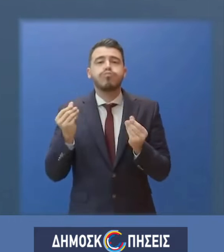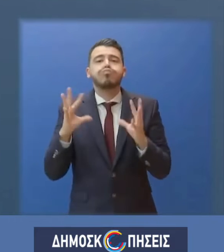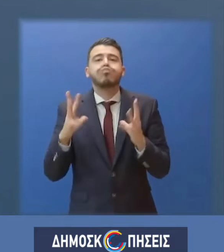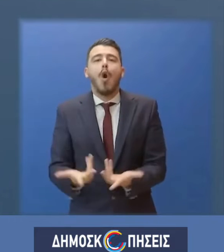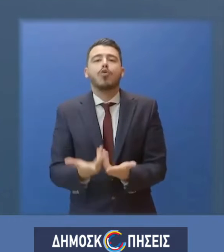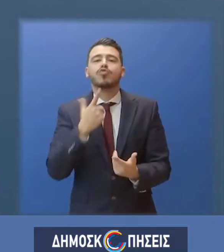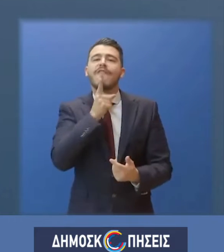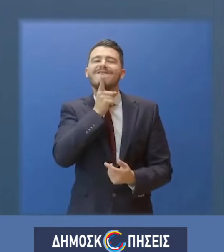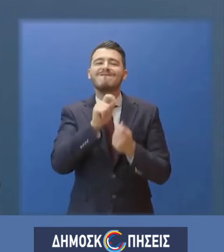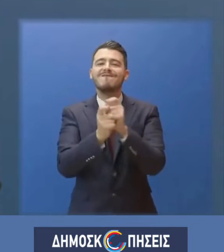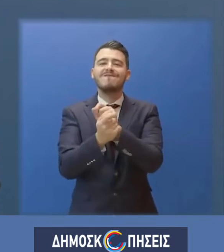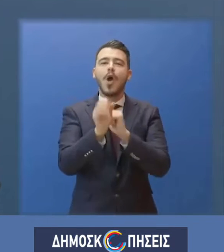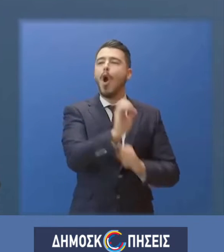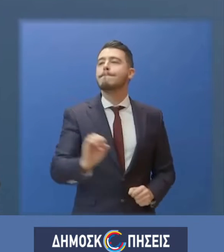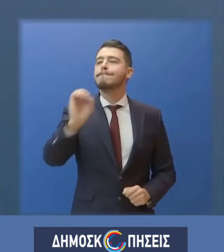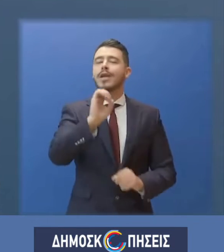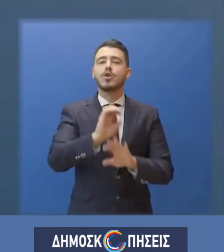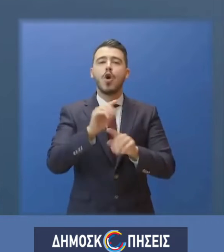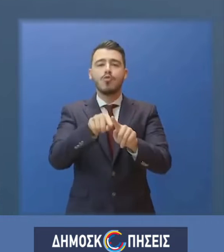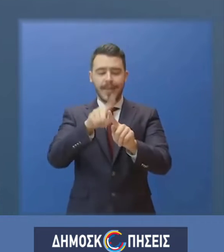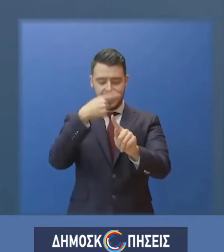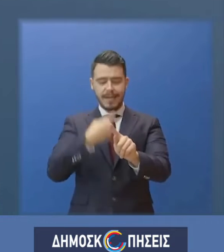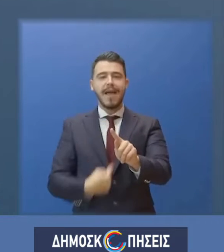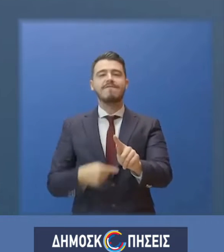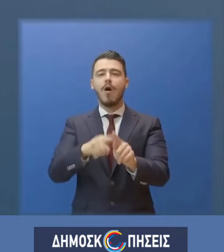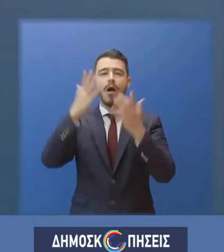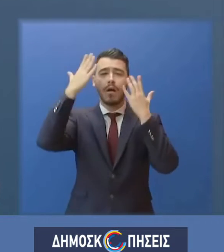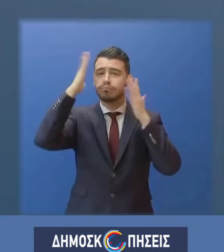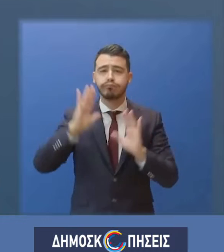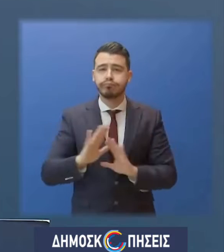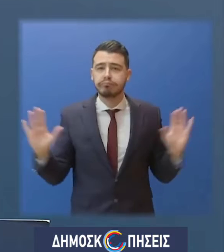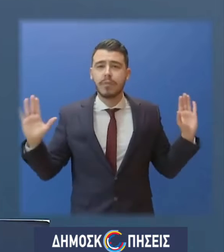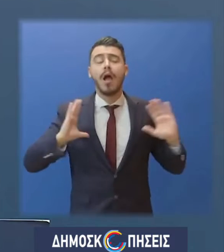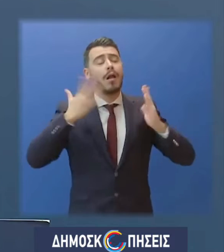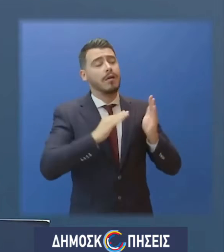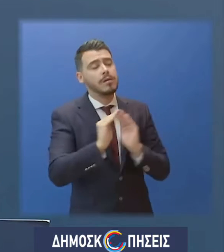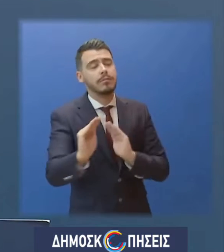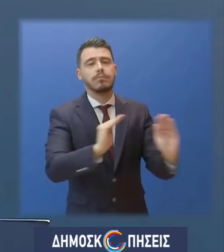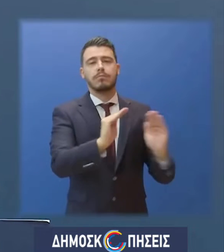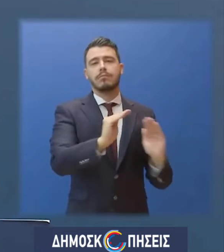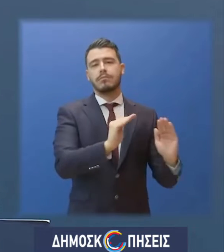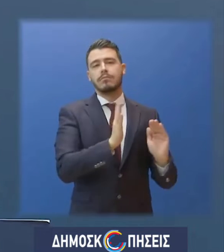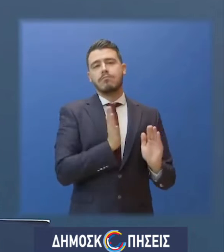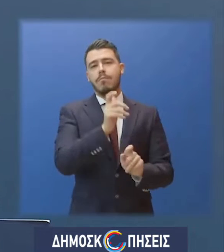η καινούργια μετάλλαξη της πανδημίας, έτσι ώστε και οι ίδιοι να προστατευτούν πολύ περισσότερο και να προστατεύσουμε